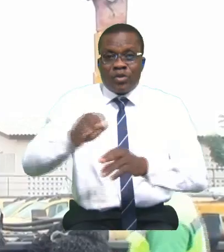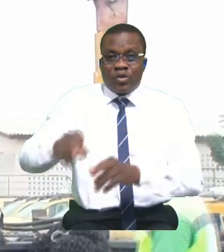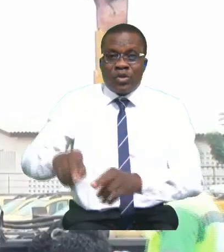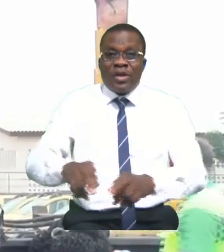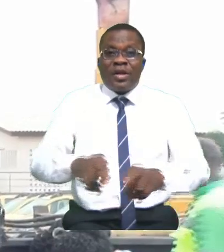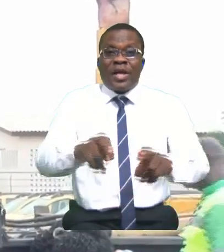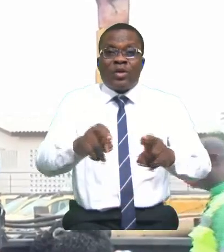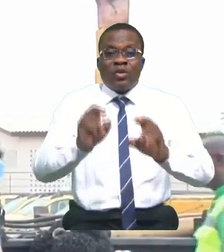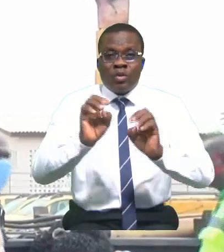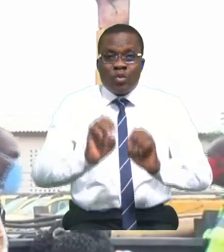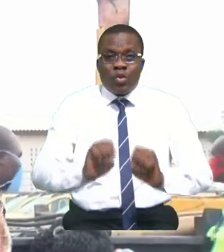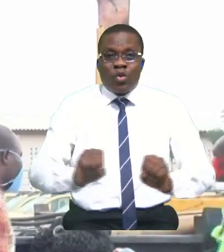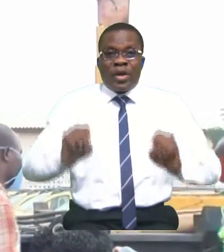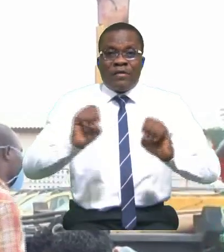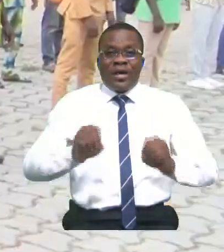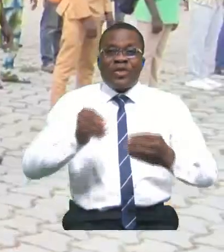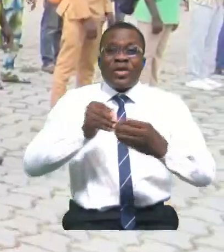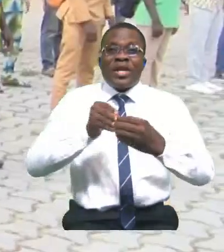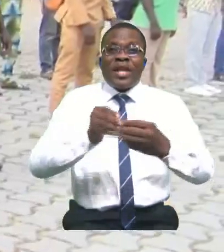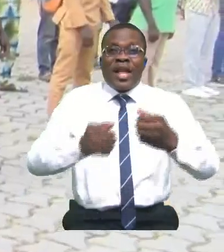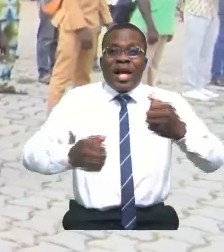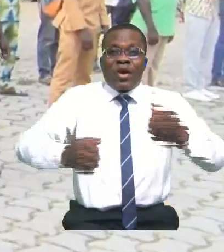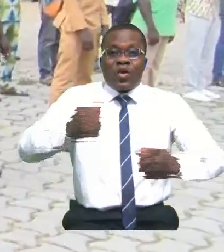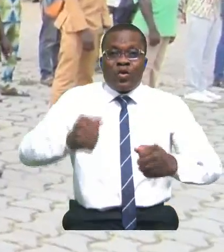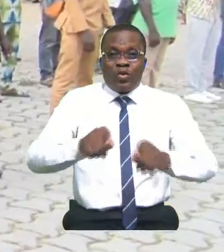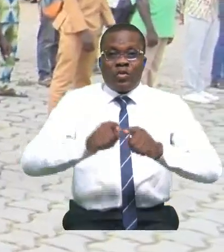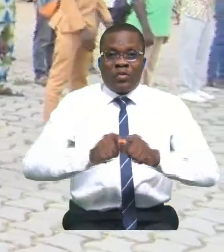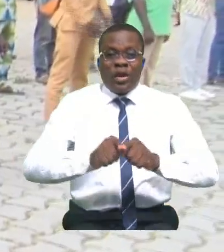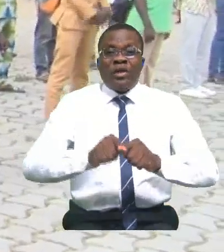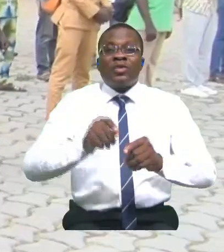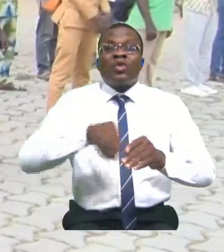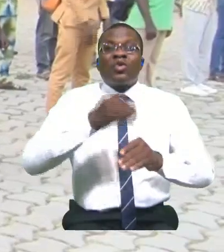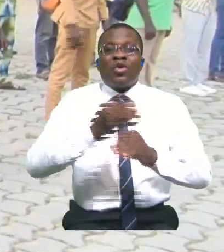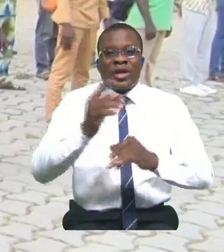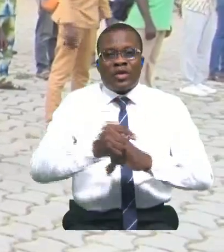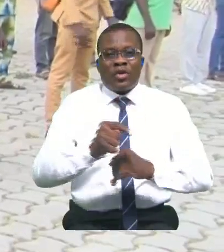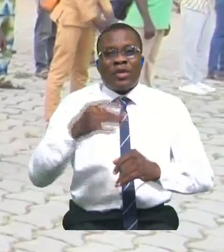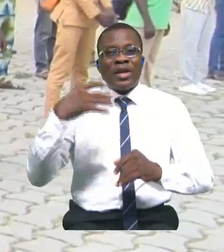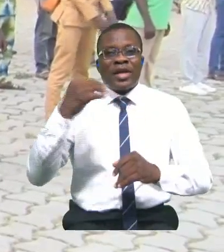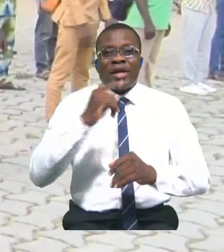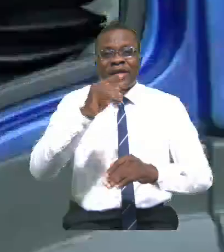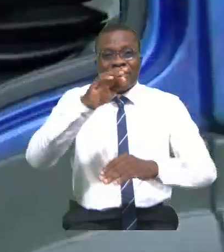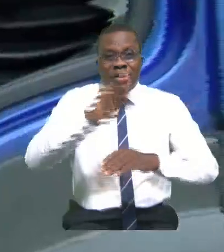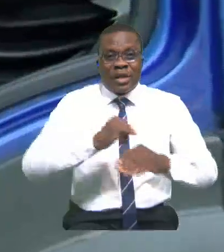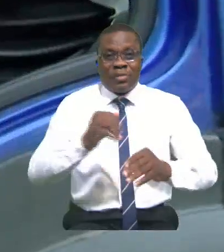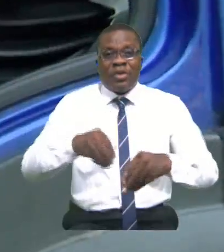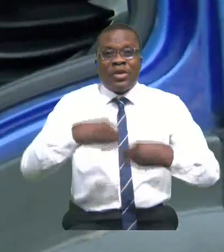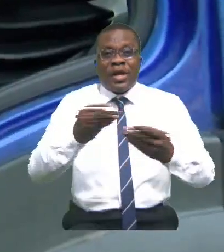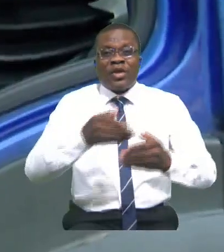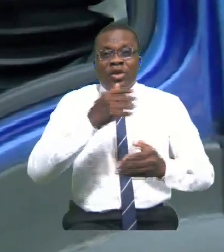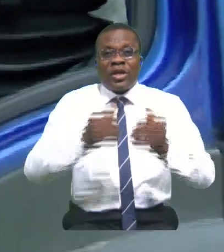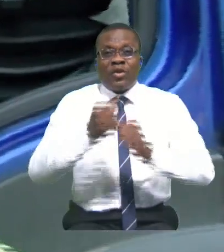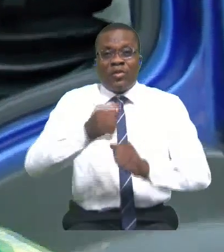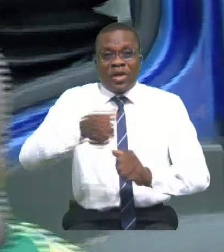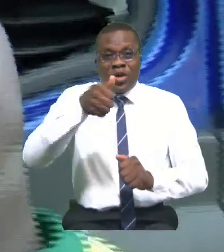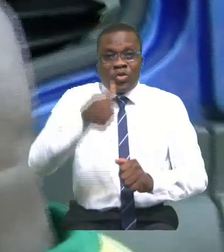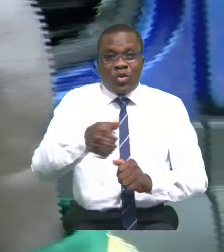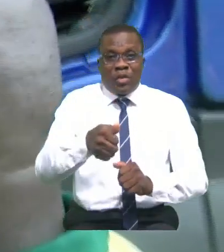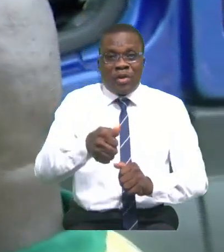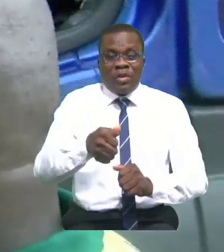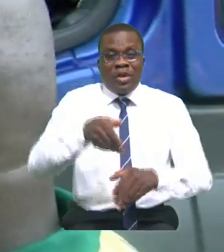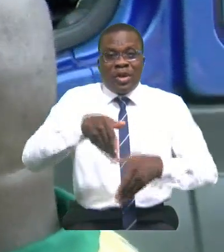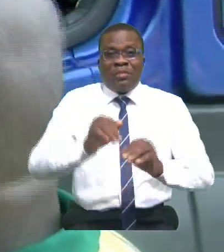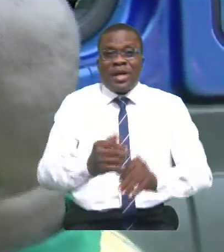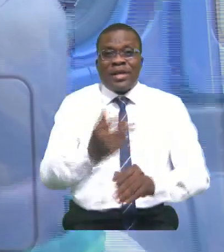l'évaluation de la conduite même de façon concrète les candidats sont appelés à donner le meilleur d'eux-mêmes durant les